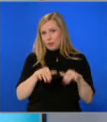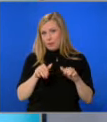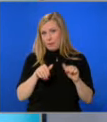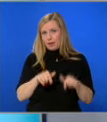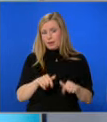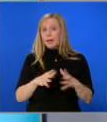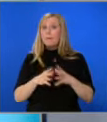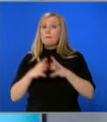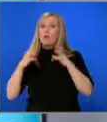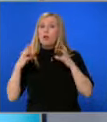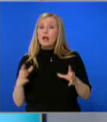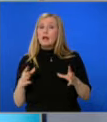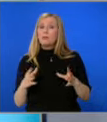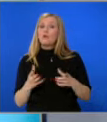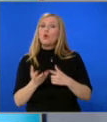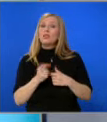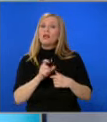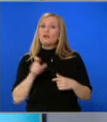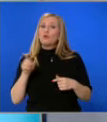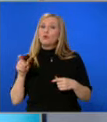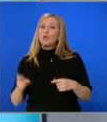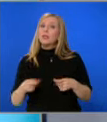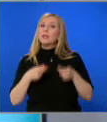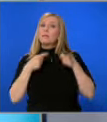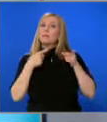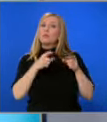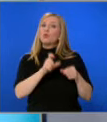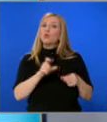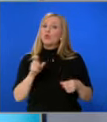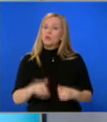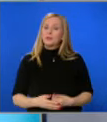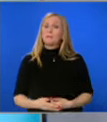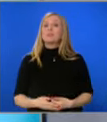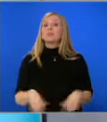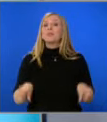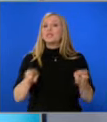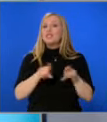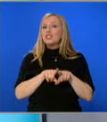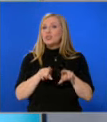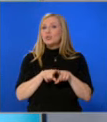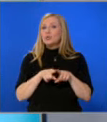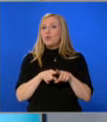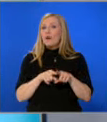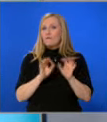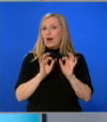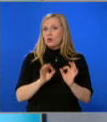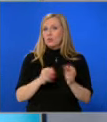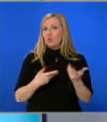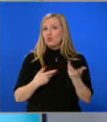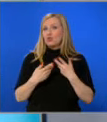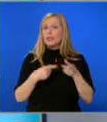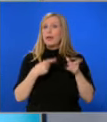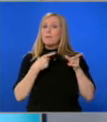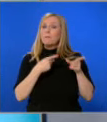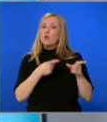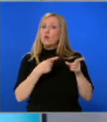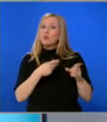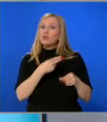по-голяма от квотата на самите прокурори. Но също така е вярно, че по отношение на